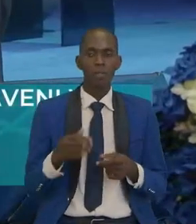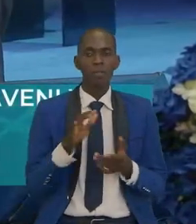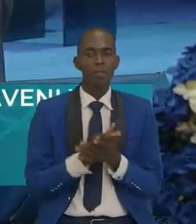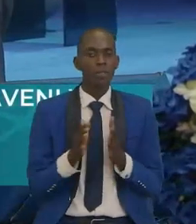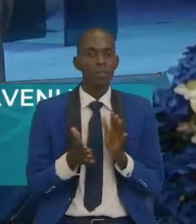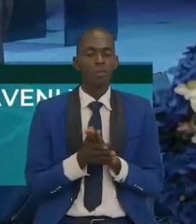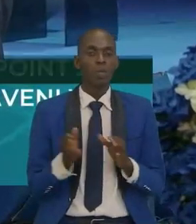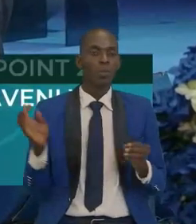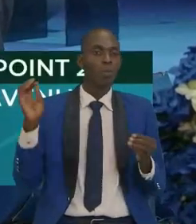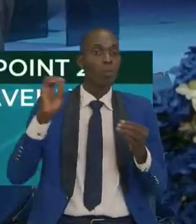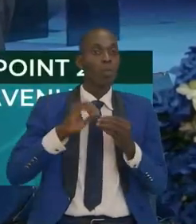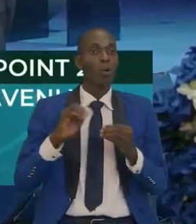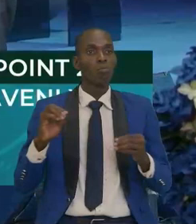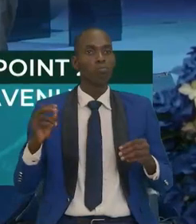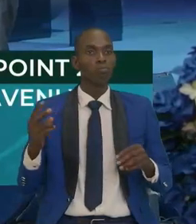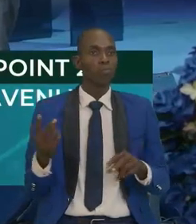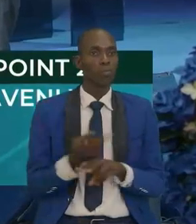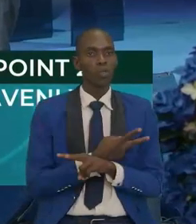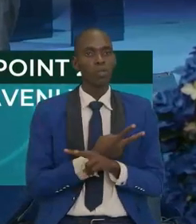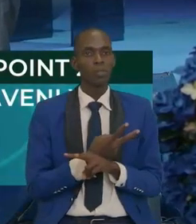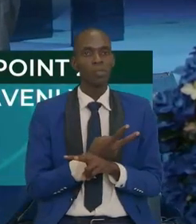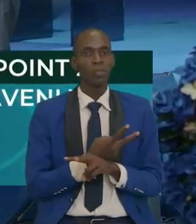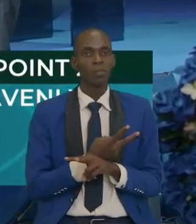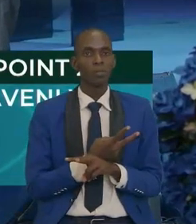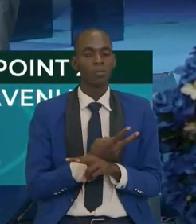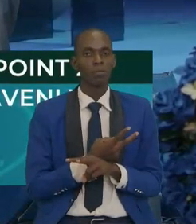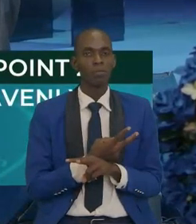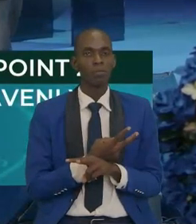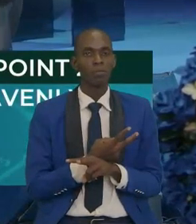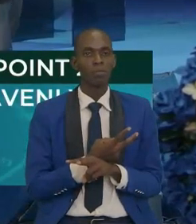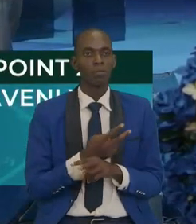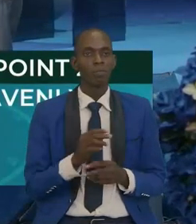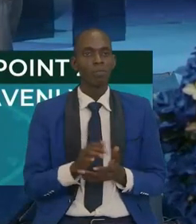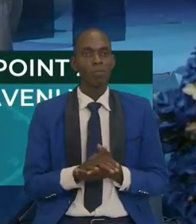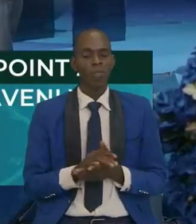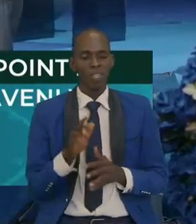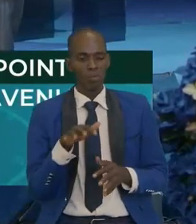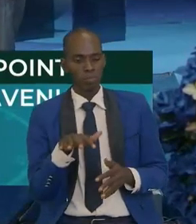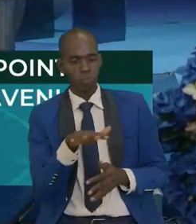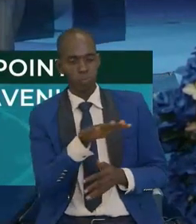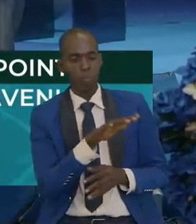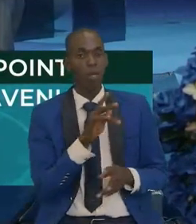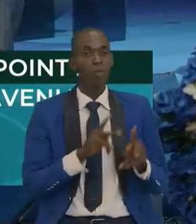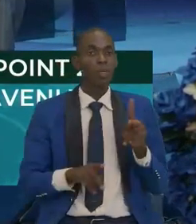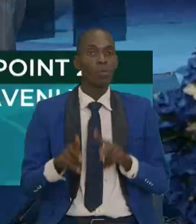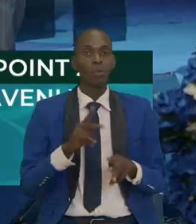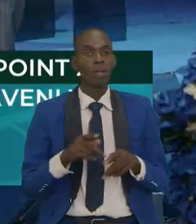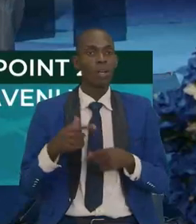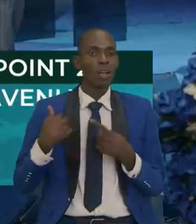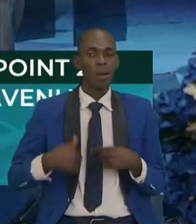Matthieu 13, verset 15. Car le cœur de ce peuple est devenu